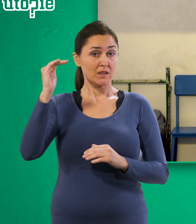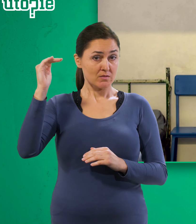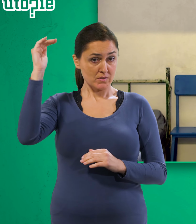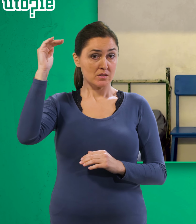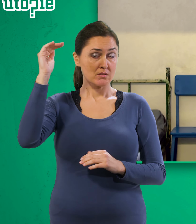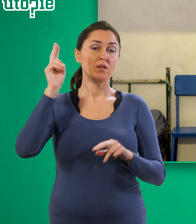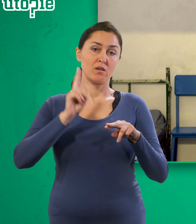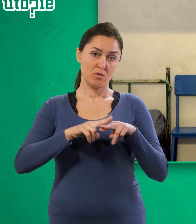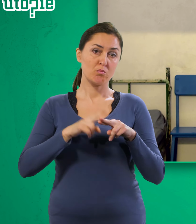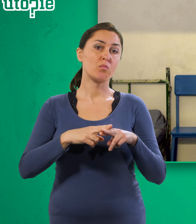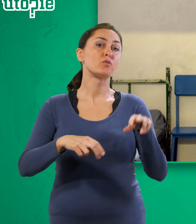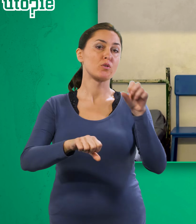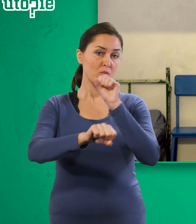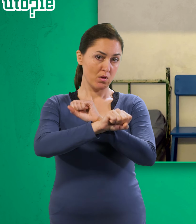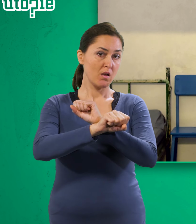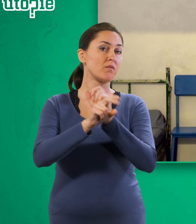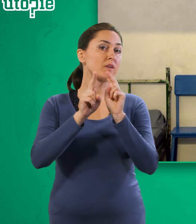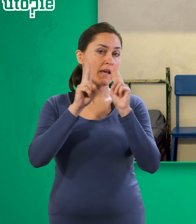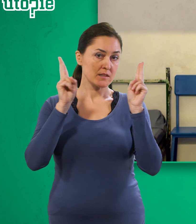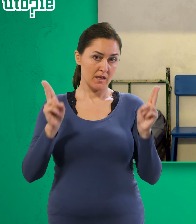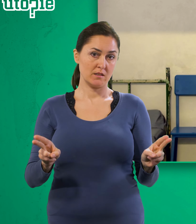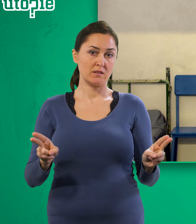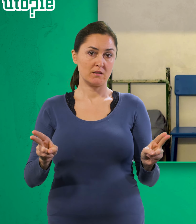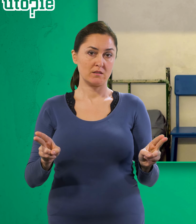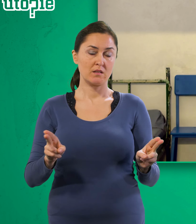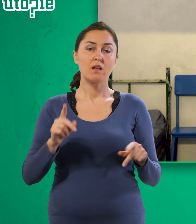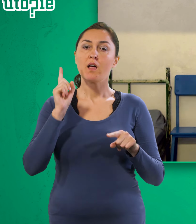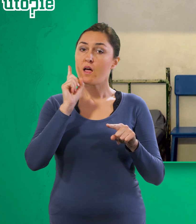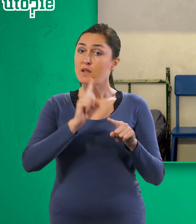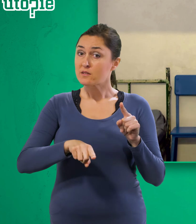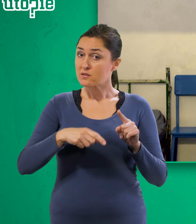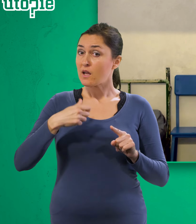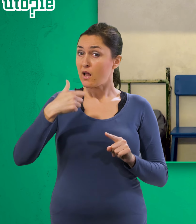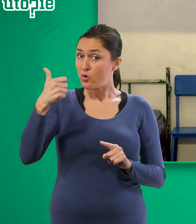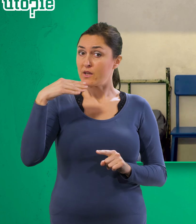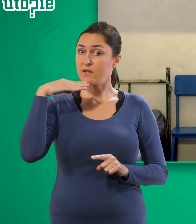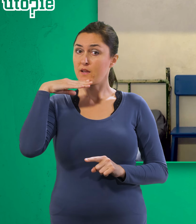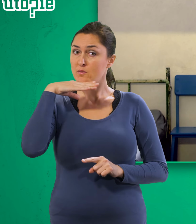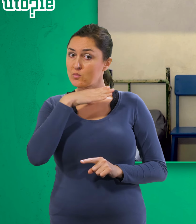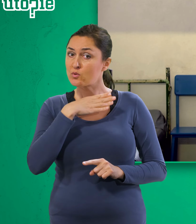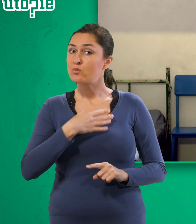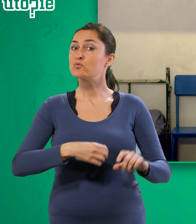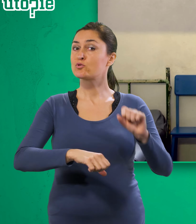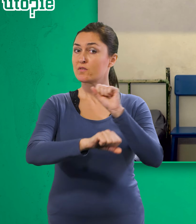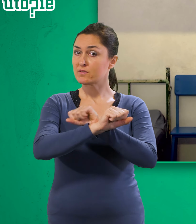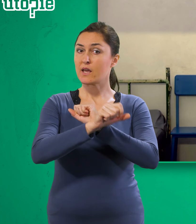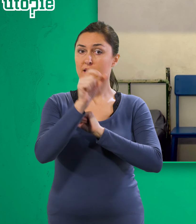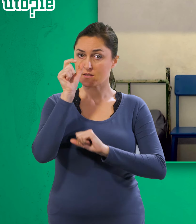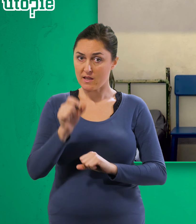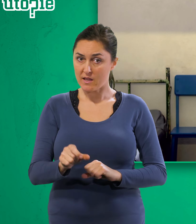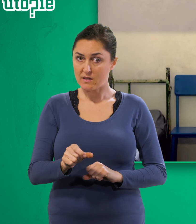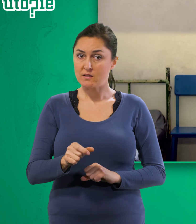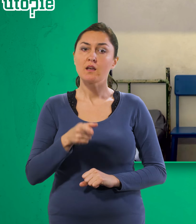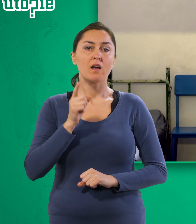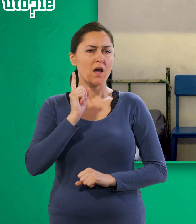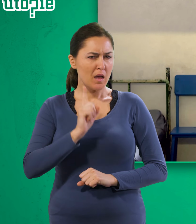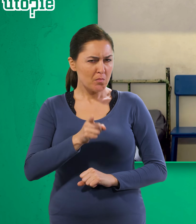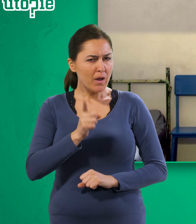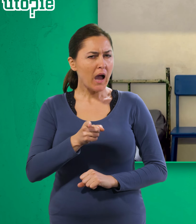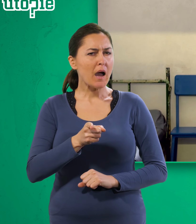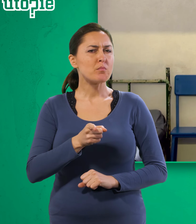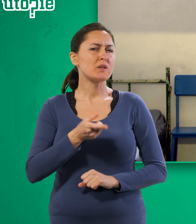scestí a my se s tím setkáváme, že to je pravda. Měli jsme takový zvláštní případ nebo